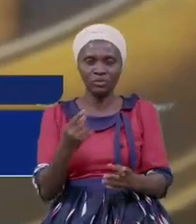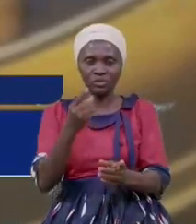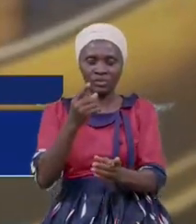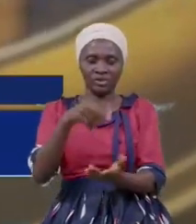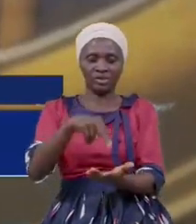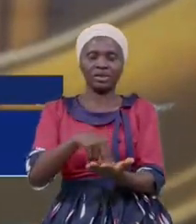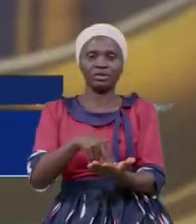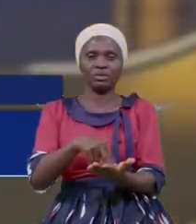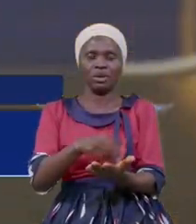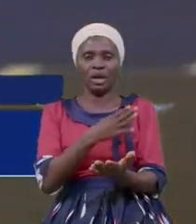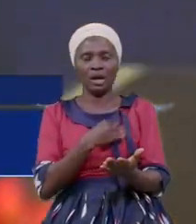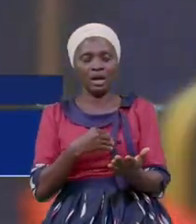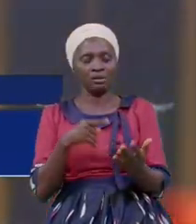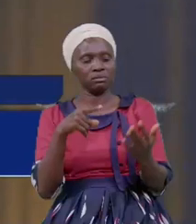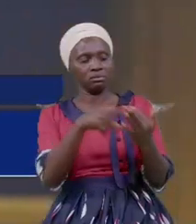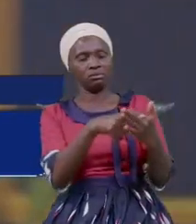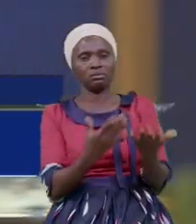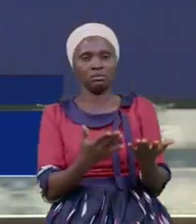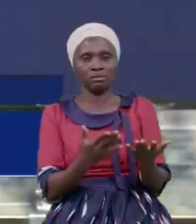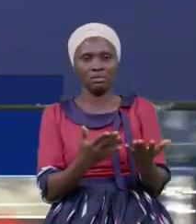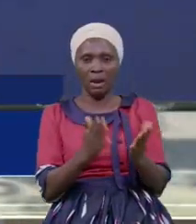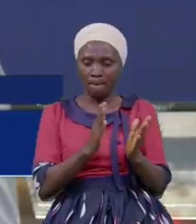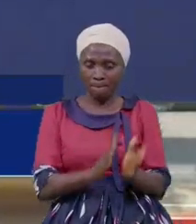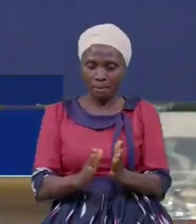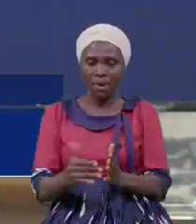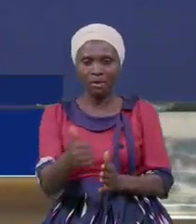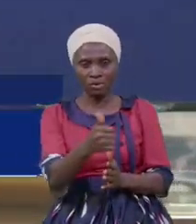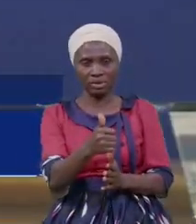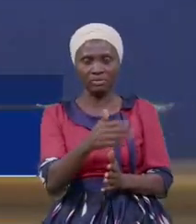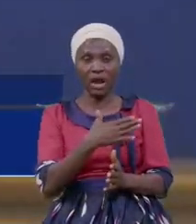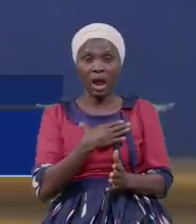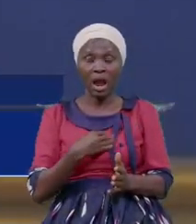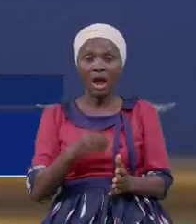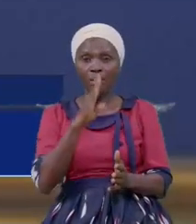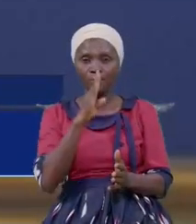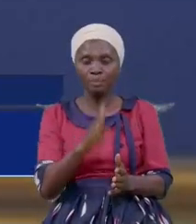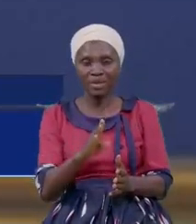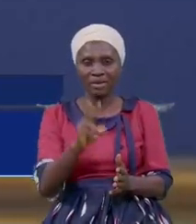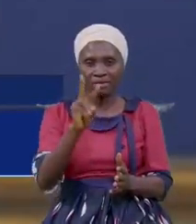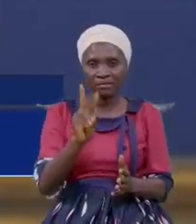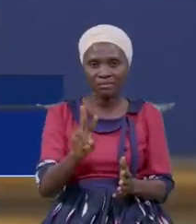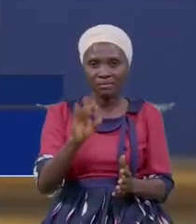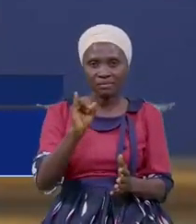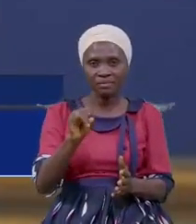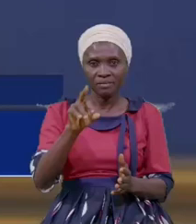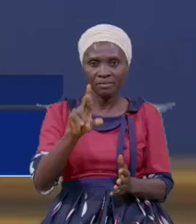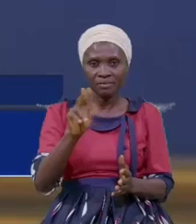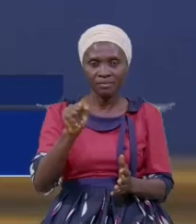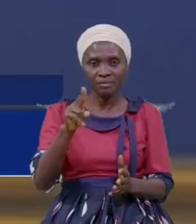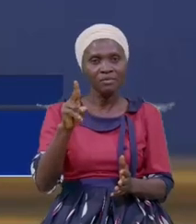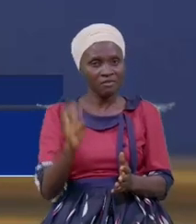manifeste-toi seulement prépare-toi seulement et sois ver assez